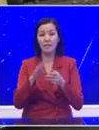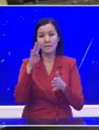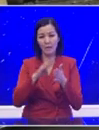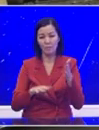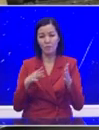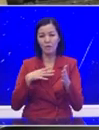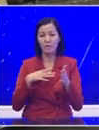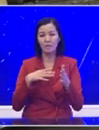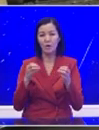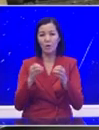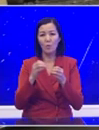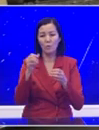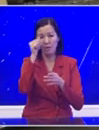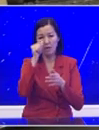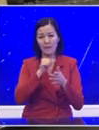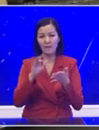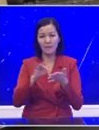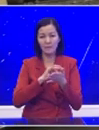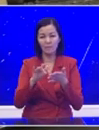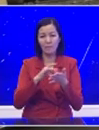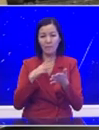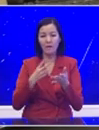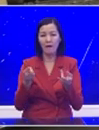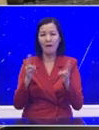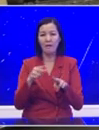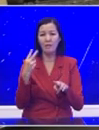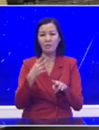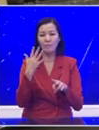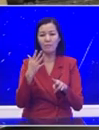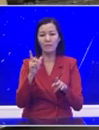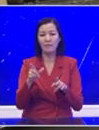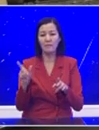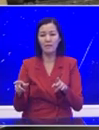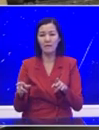салынды, 10 есептік айлық есептік көрсеткіш көлемінде, қалған